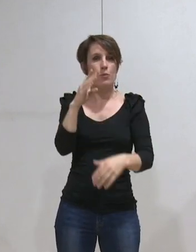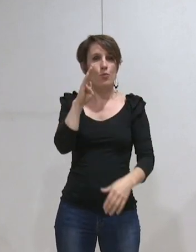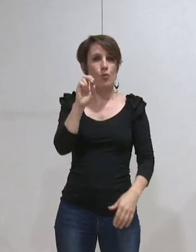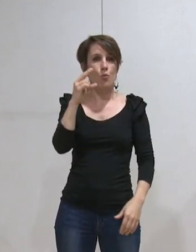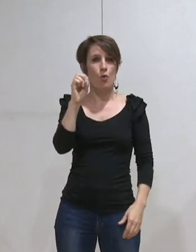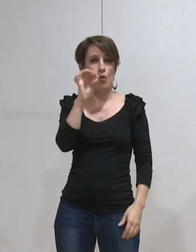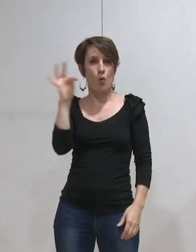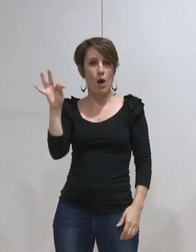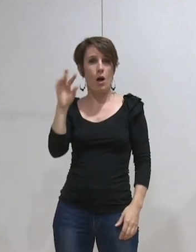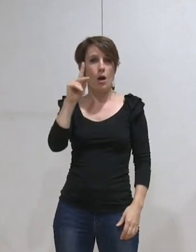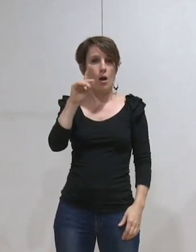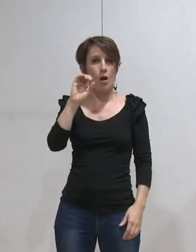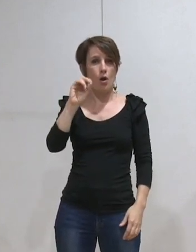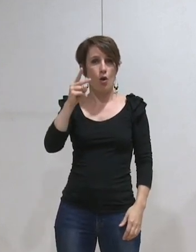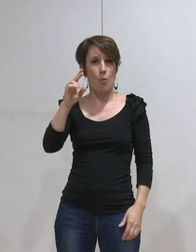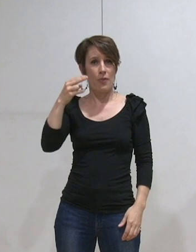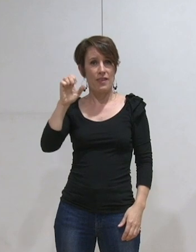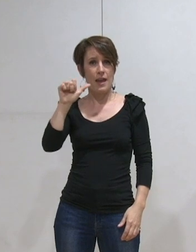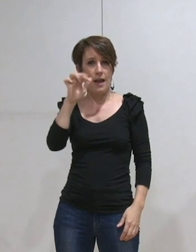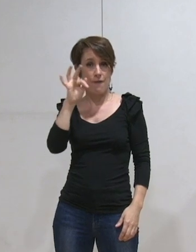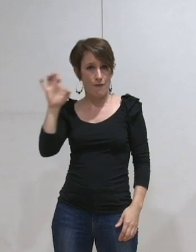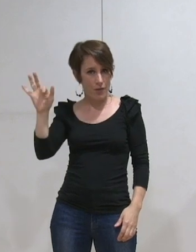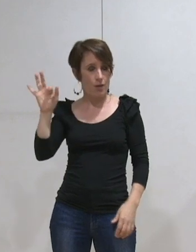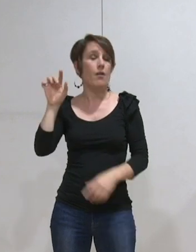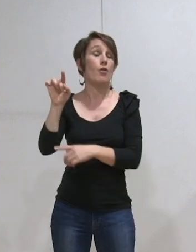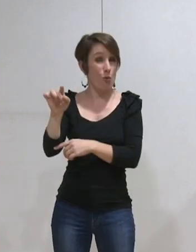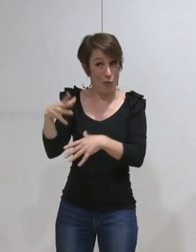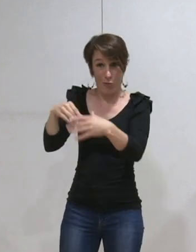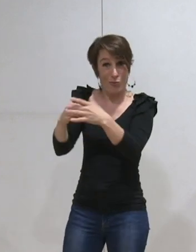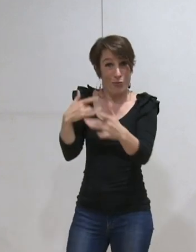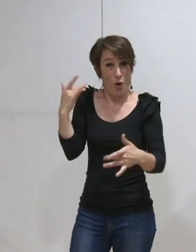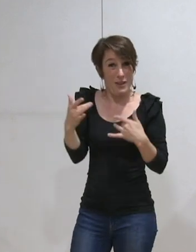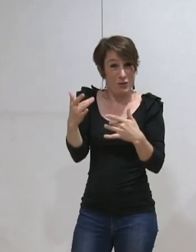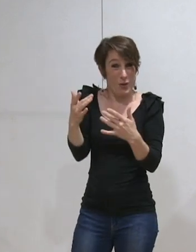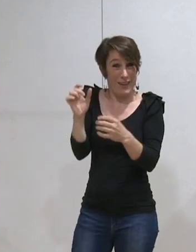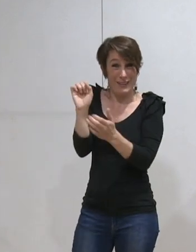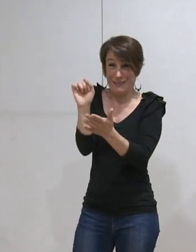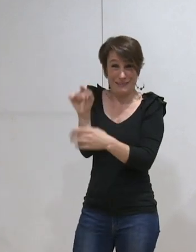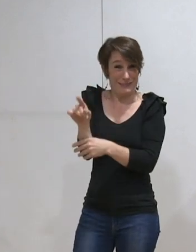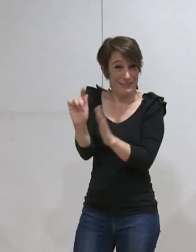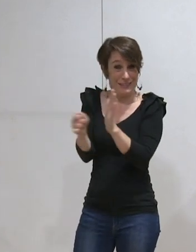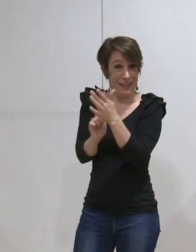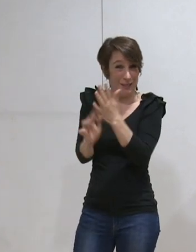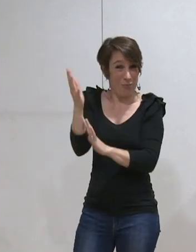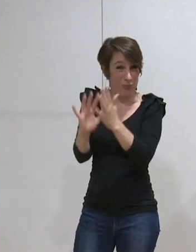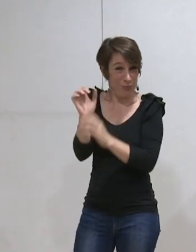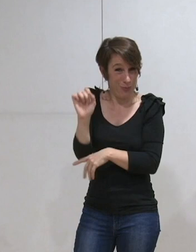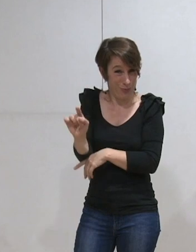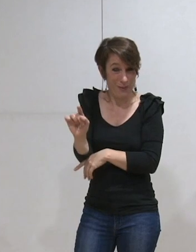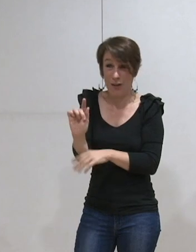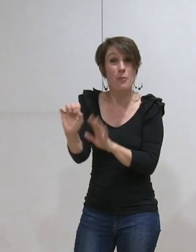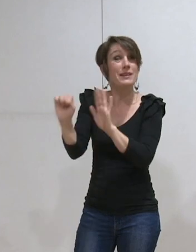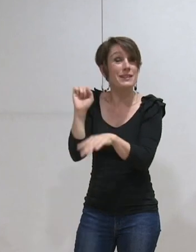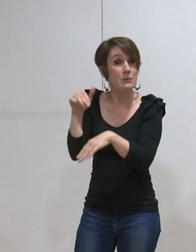théâtre au moment des événements et donc qui était là à la fois dans la nuit du samedi au dimanche mais évidemment après dans les jours qui ont suivi